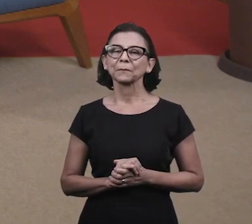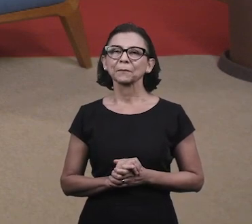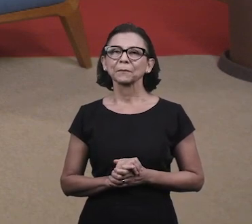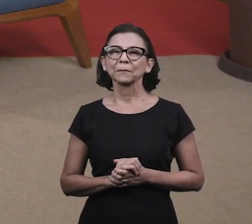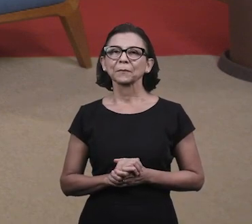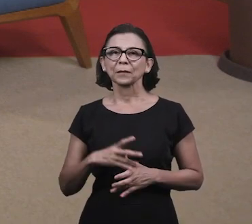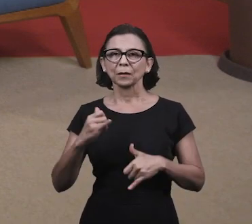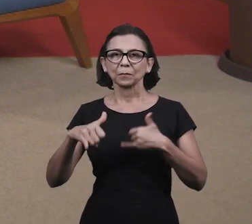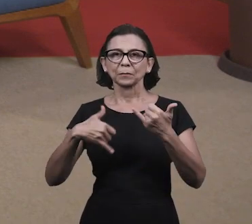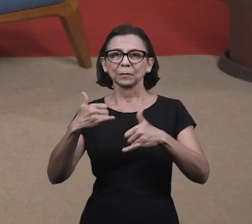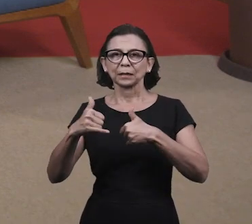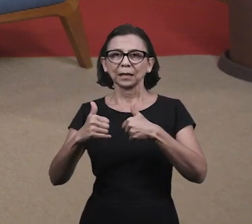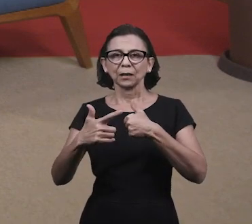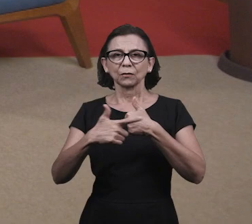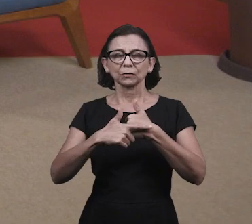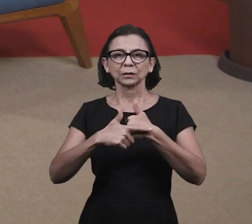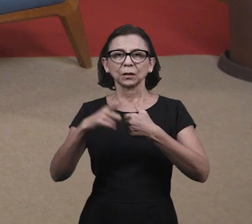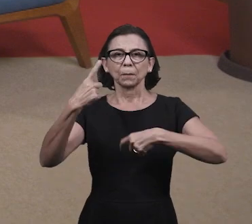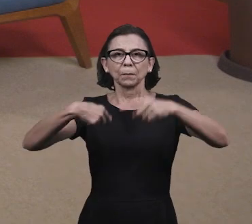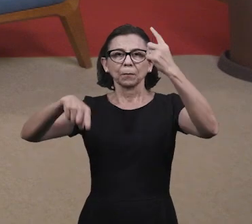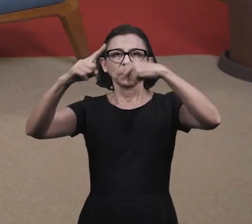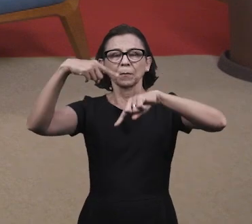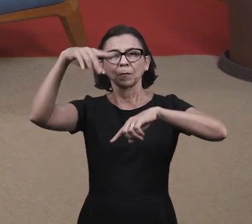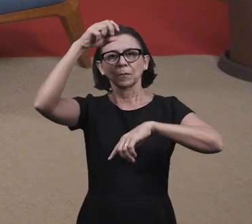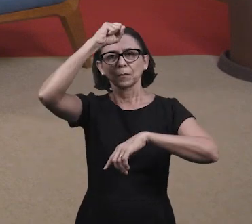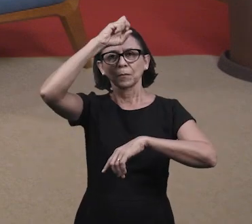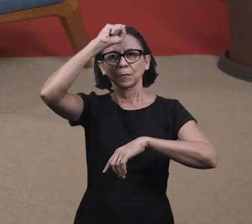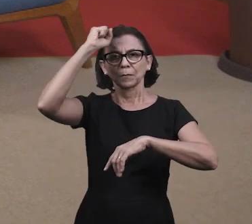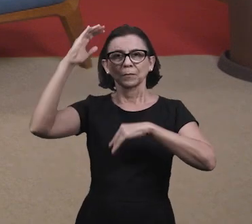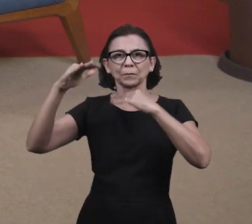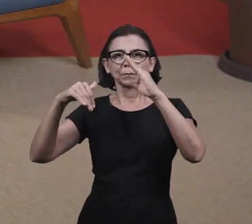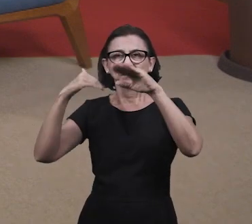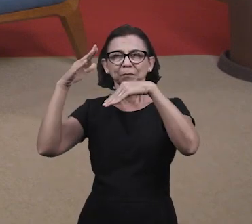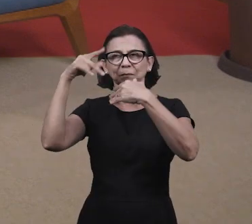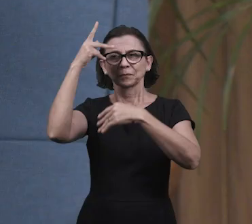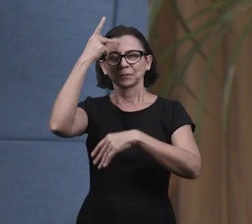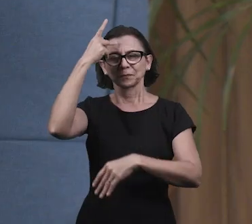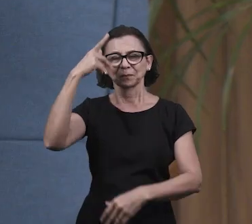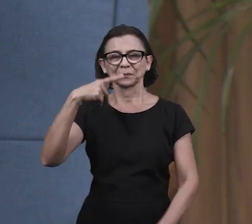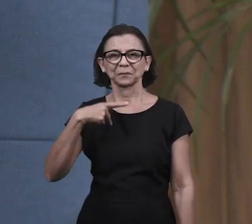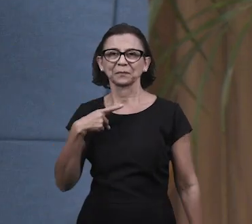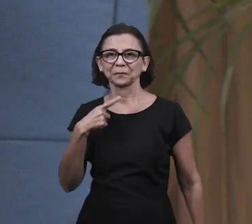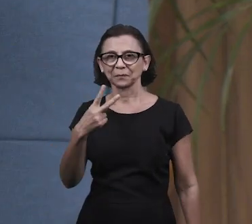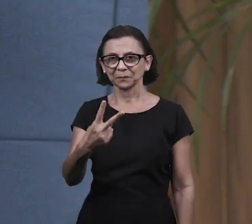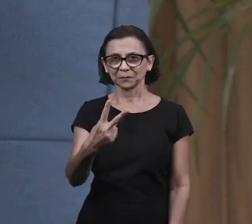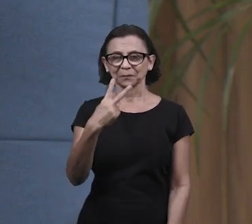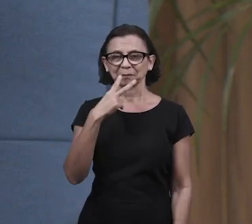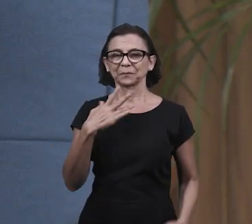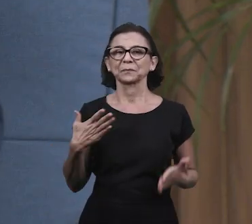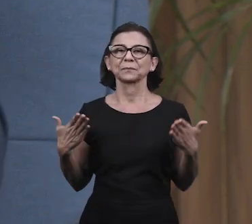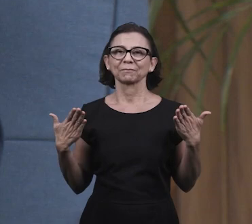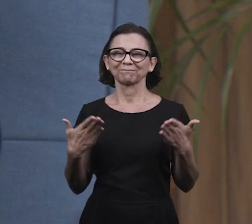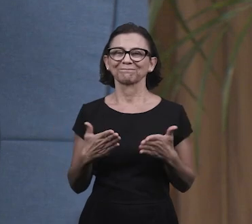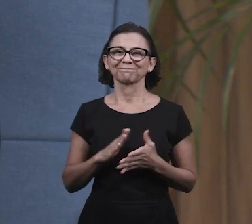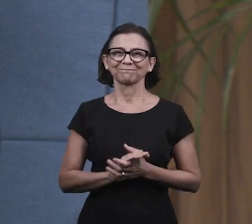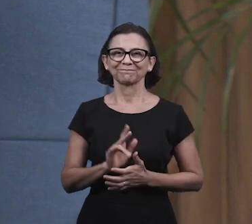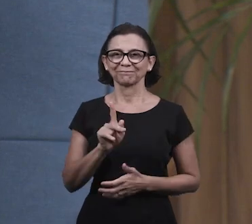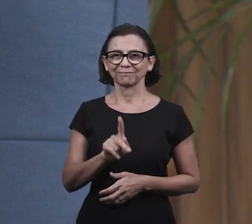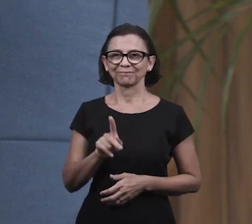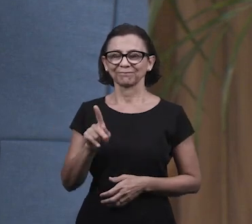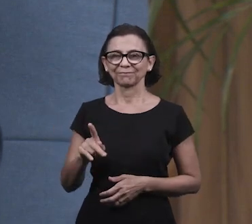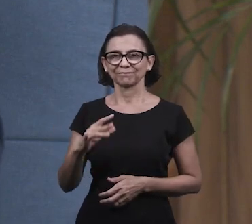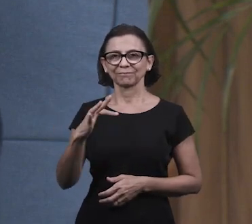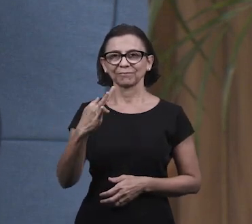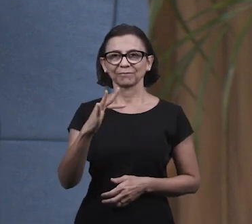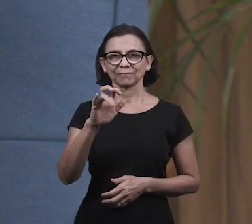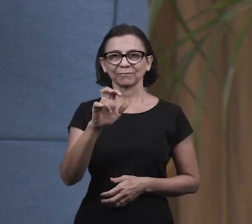comme potentialisateur de l'apprentissage, développement humain. Et vous pouvez assister ce volet